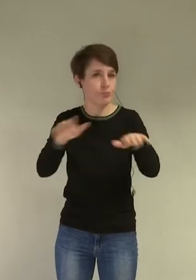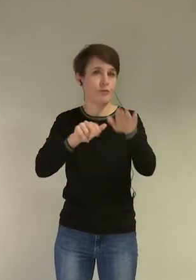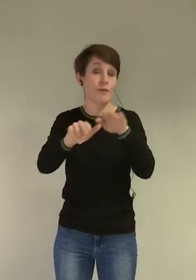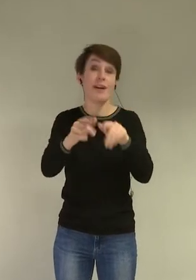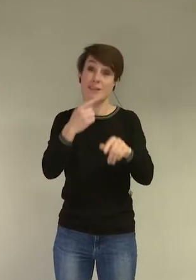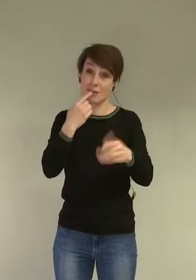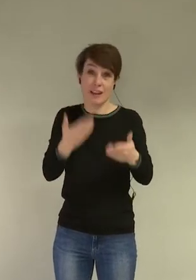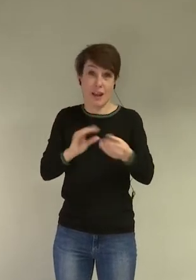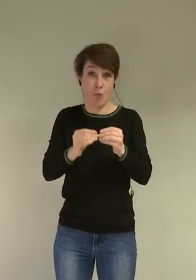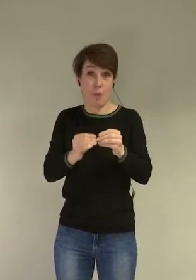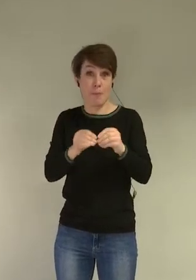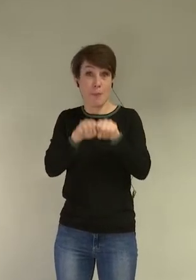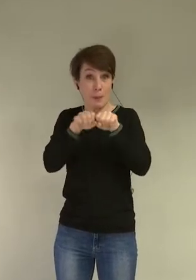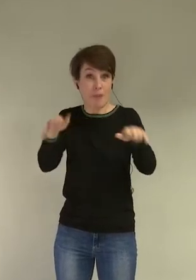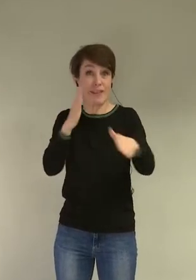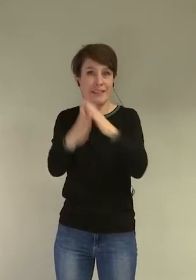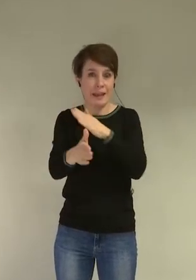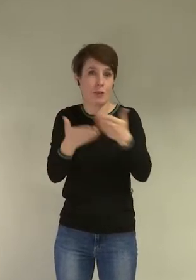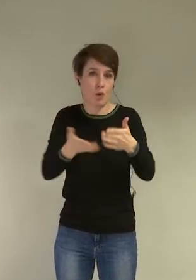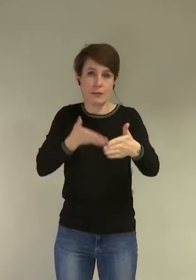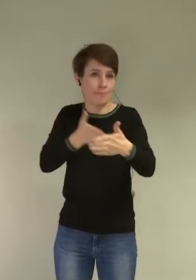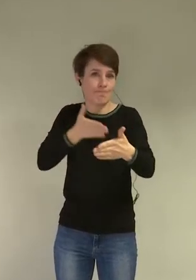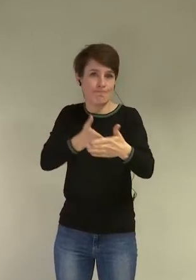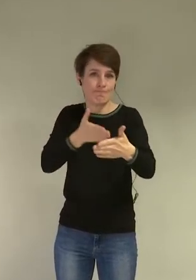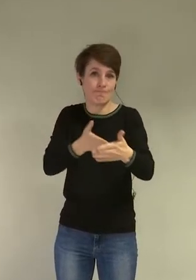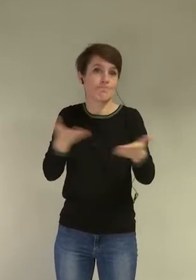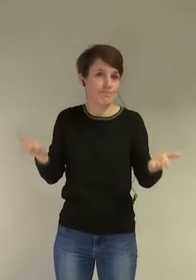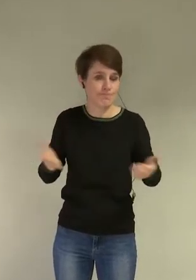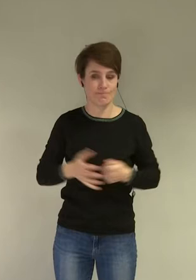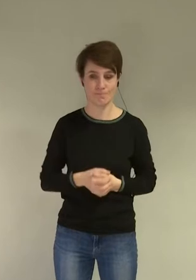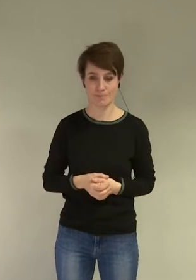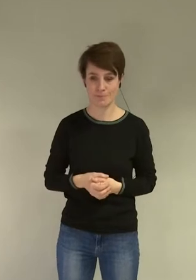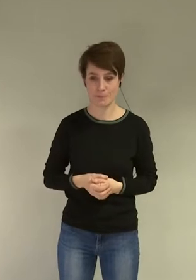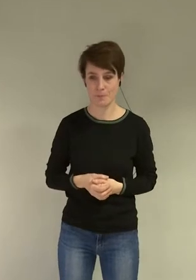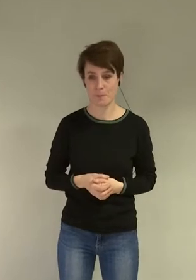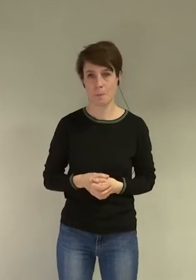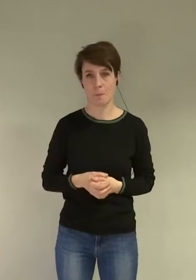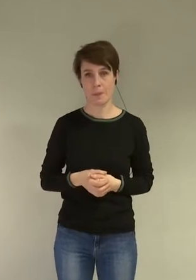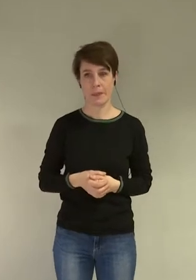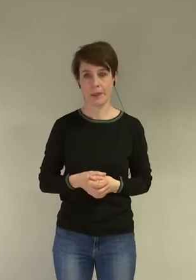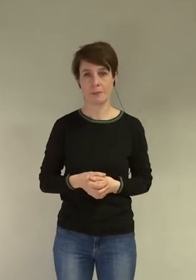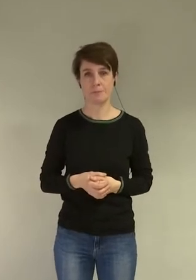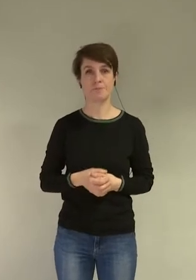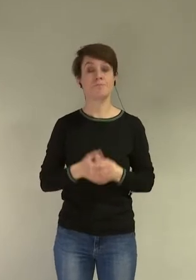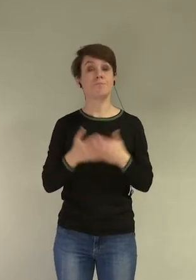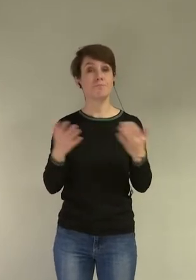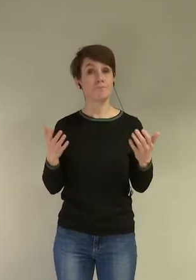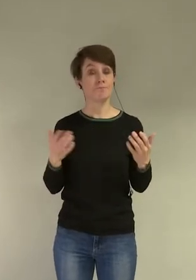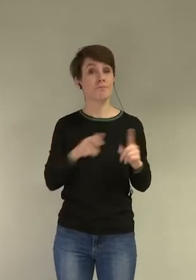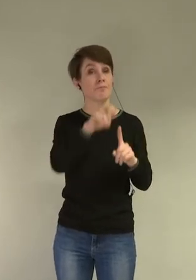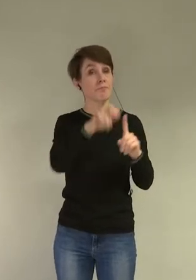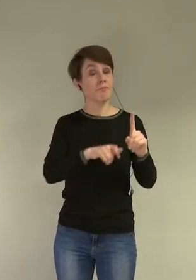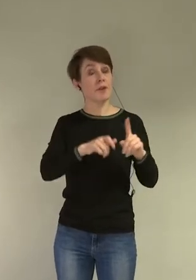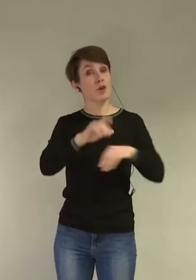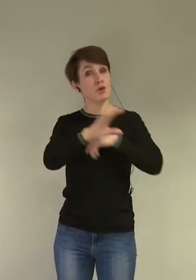la qui pour l'instant ne fonctionne pas je mets aux voix l'élection du secrétaire de